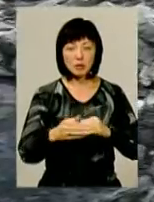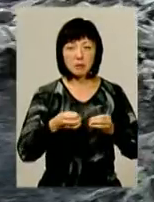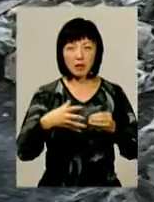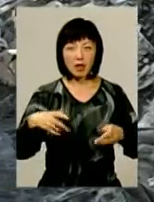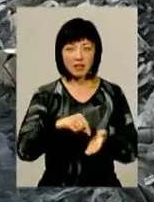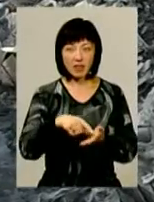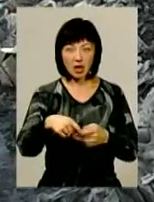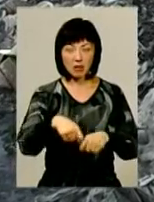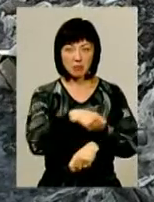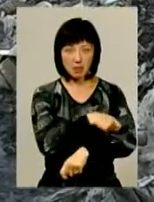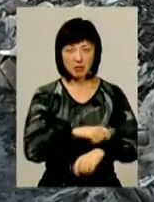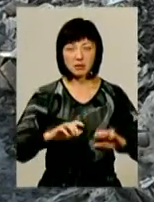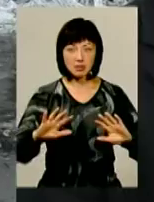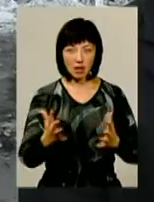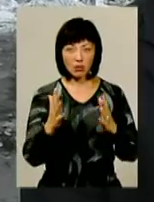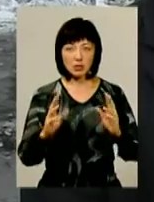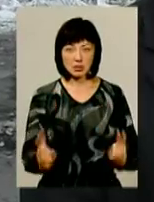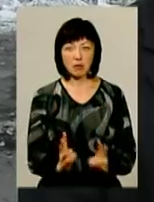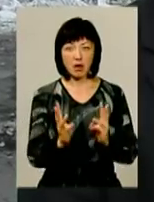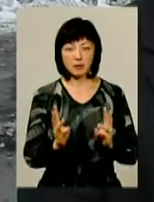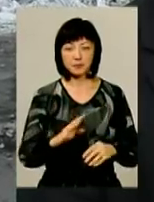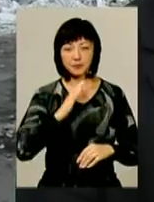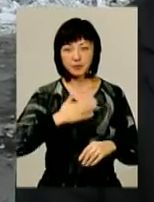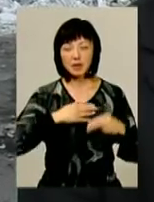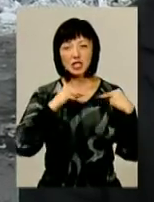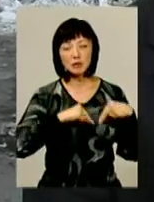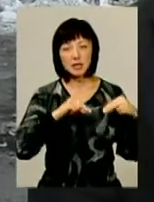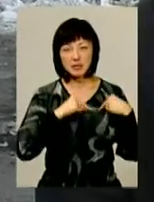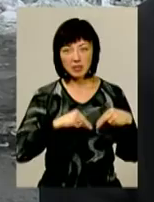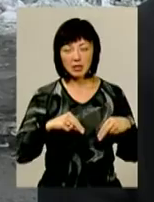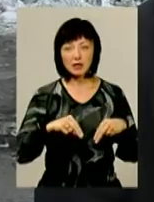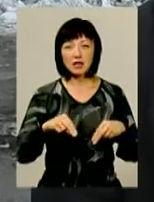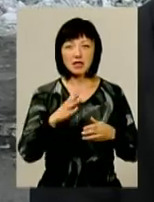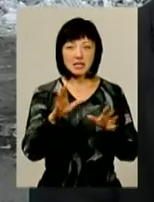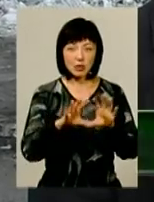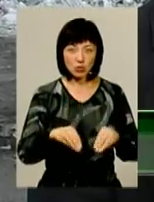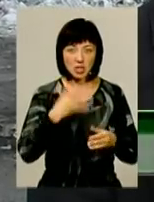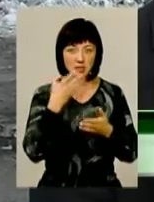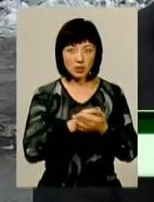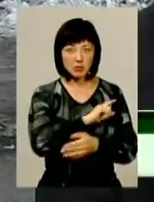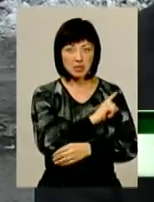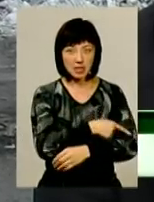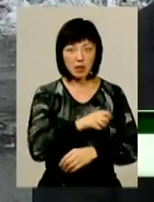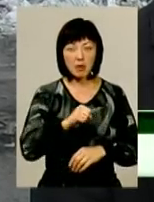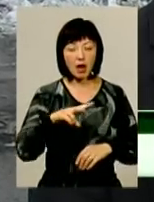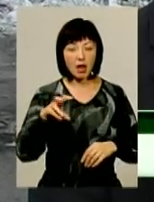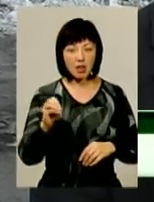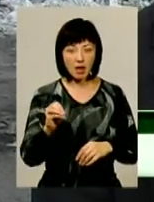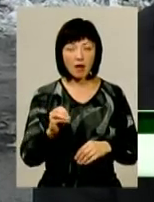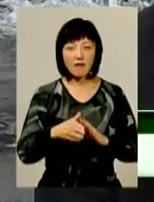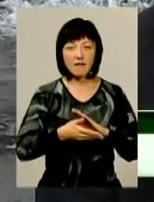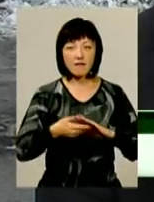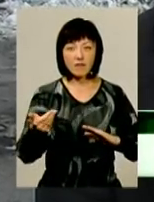квадратних метрів, і сталося займання. Наші працівники практично затушили його своїми силами, але